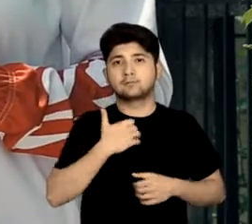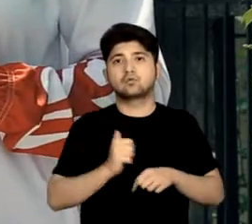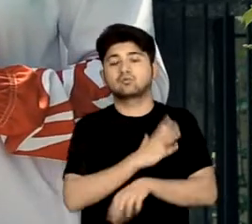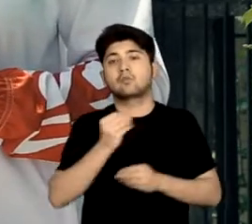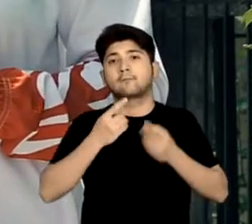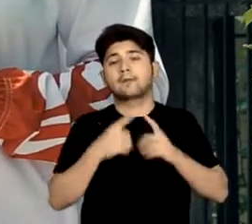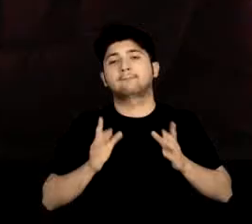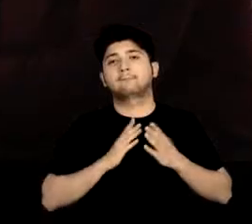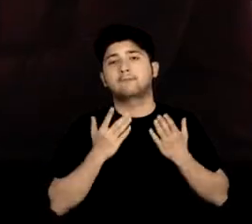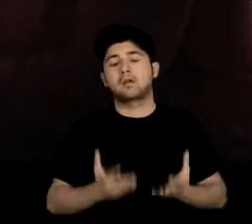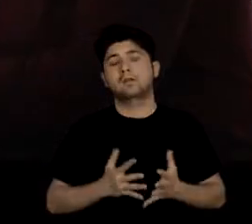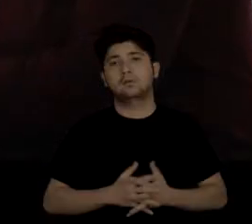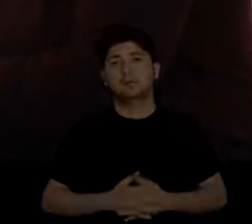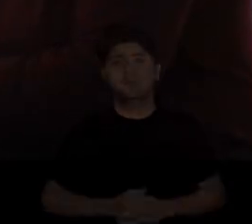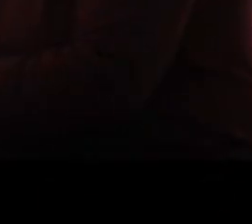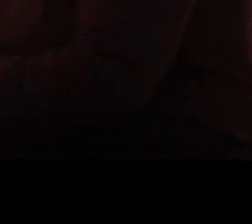benim hayatımda.